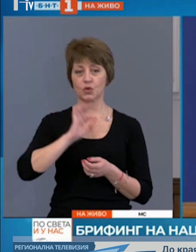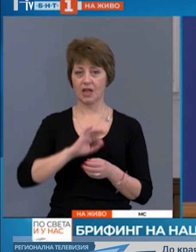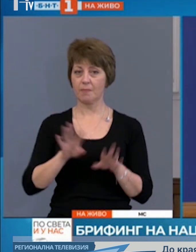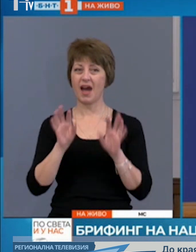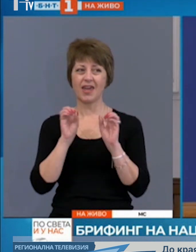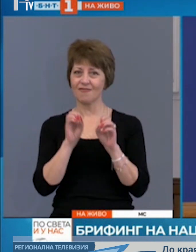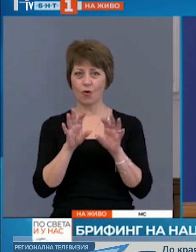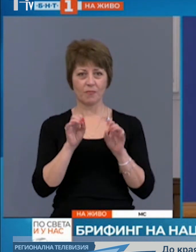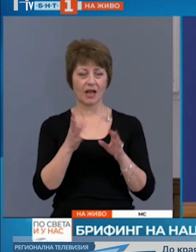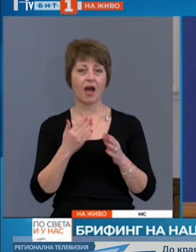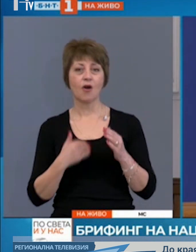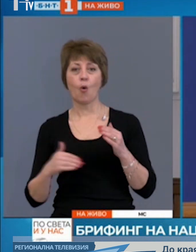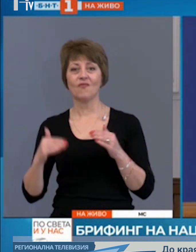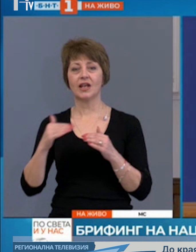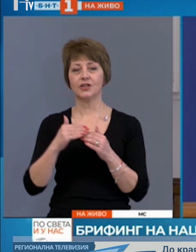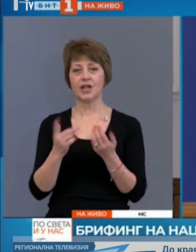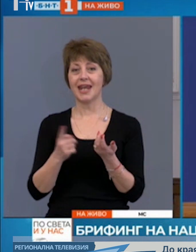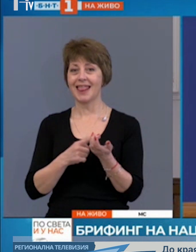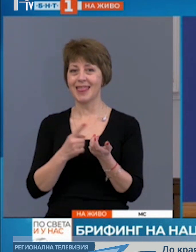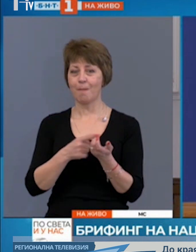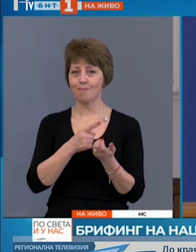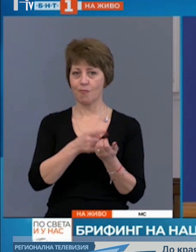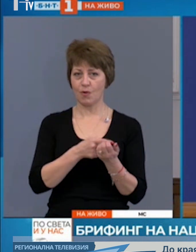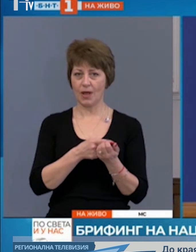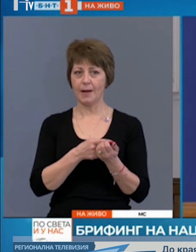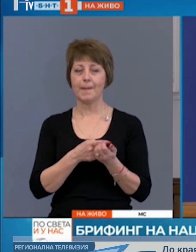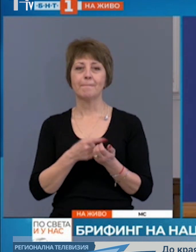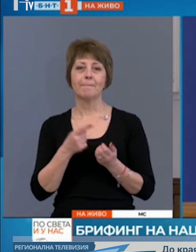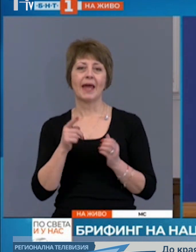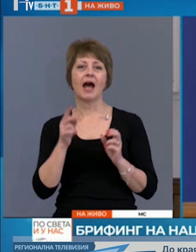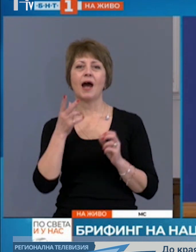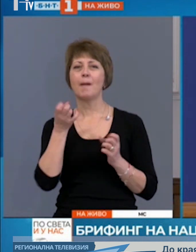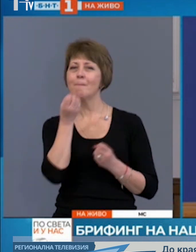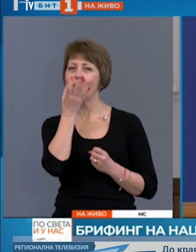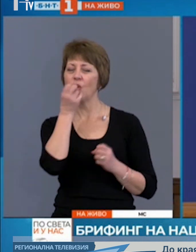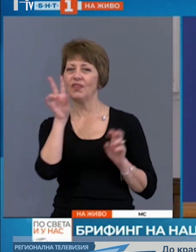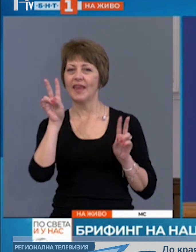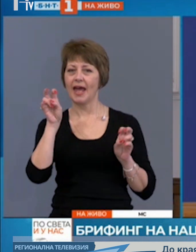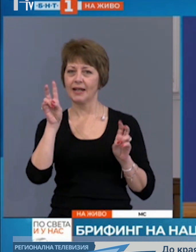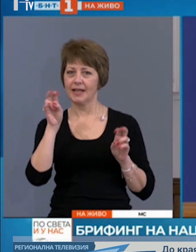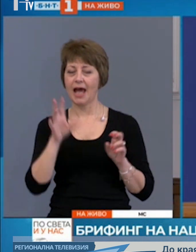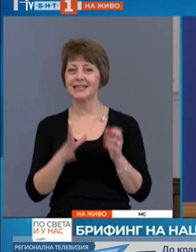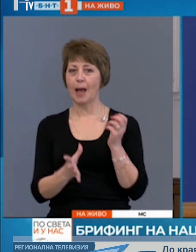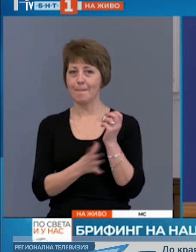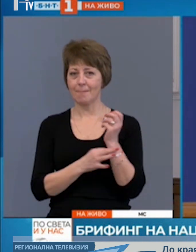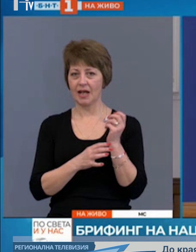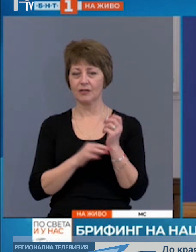и увеличение на броя дози от производителя Moderna. За месец март очакваме 85